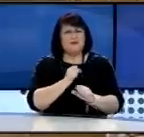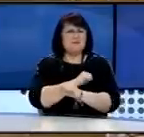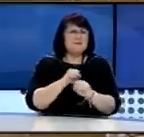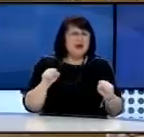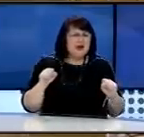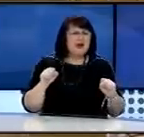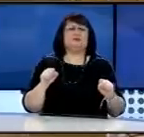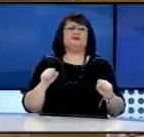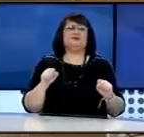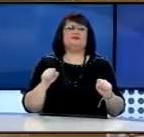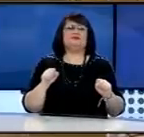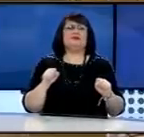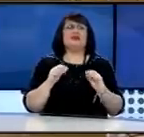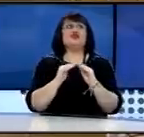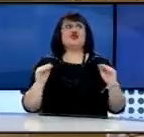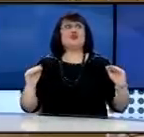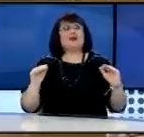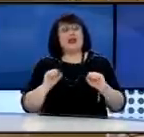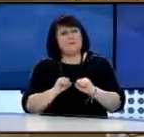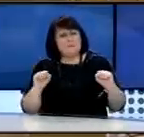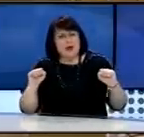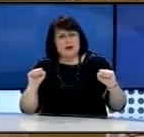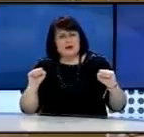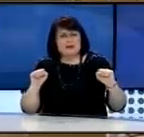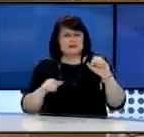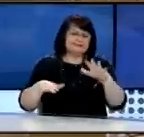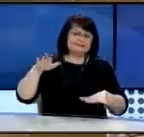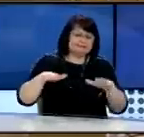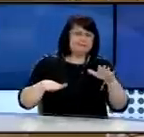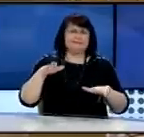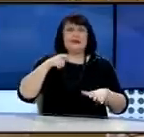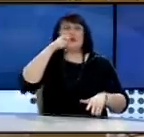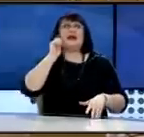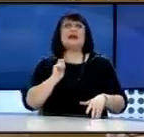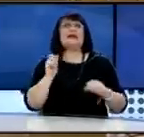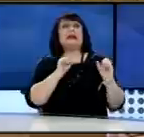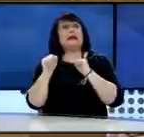αποσταθεροποίηση, οι ανακατατάξεις που φέρνει η Ουκρανική κρίση